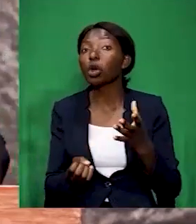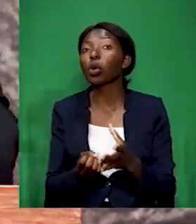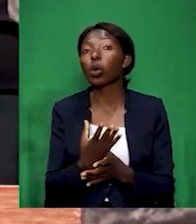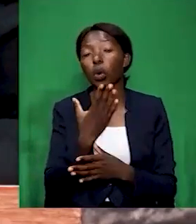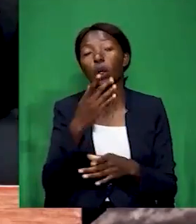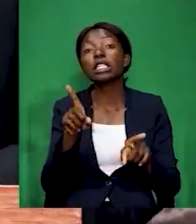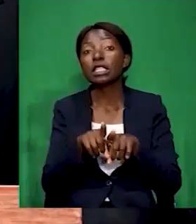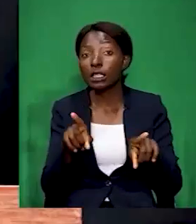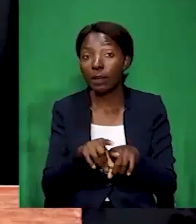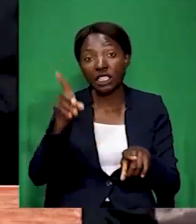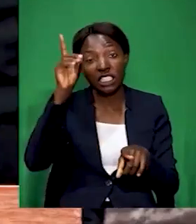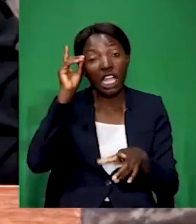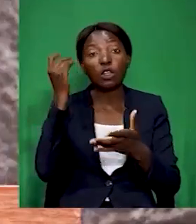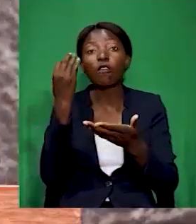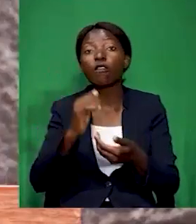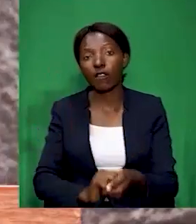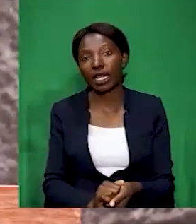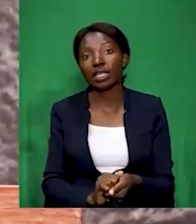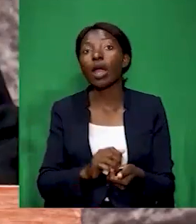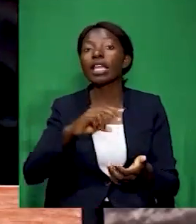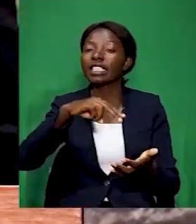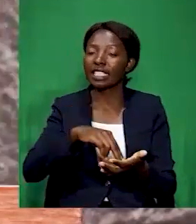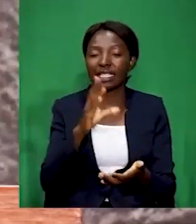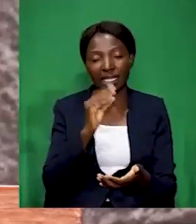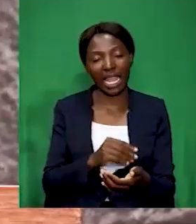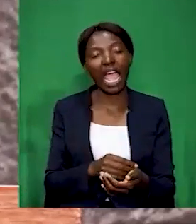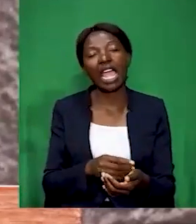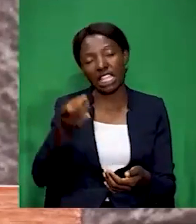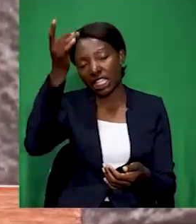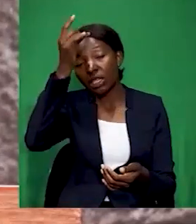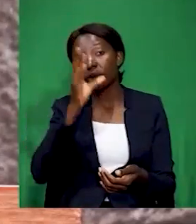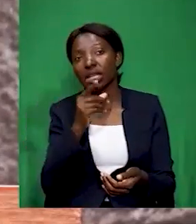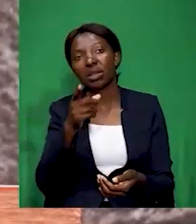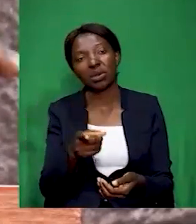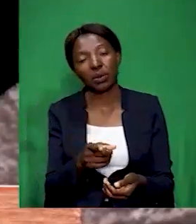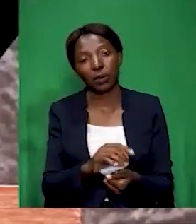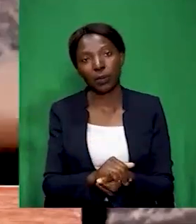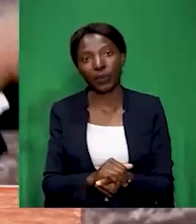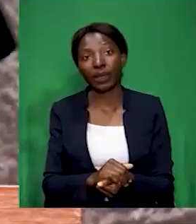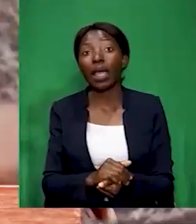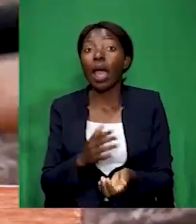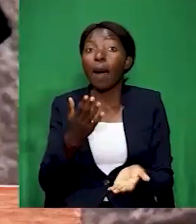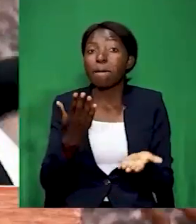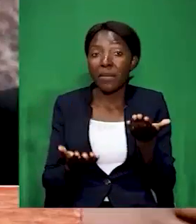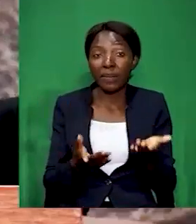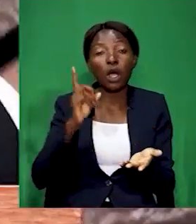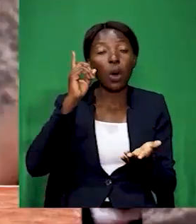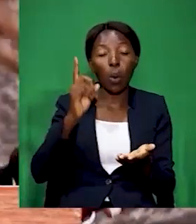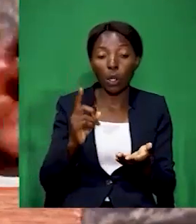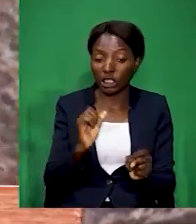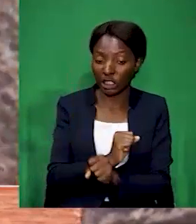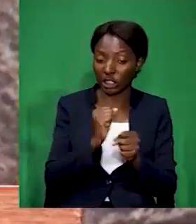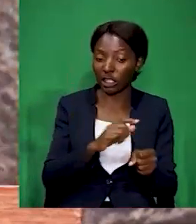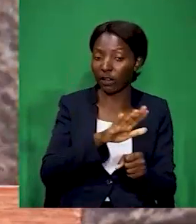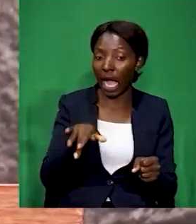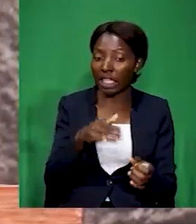pana Shadrach, Meshach na Abednego. Tinomira tigoti mambo regai tikuudzei we are not careful. Whether Mwari aita shura rekuti